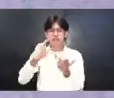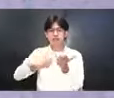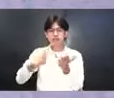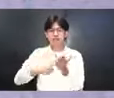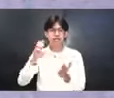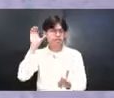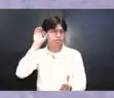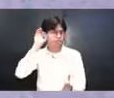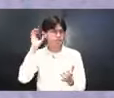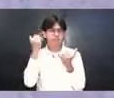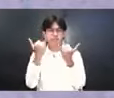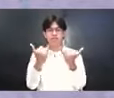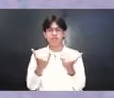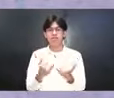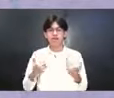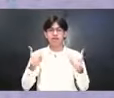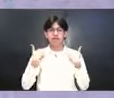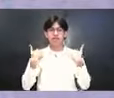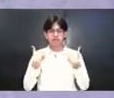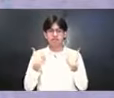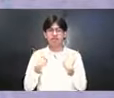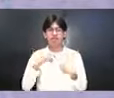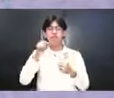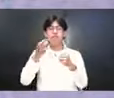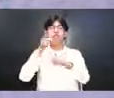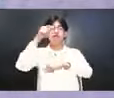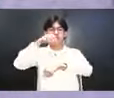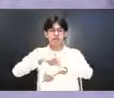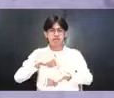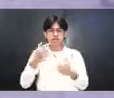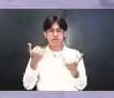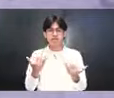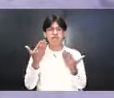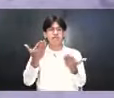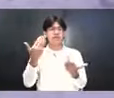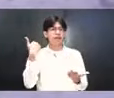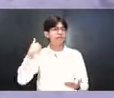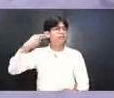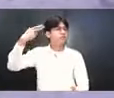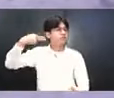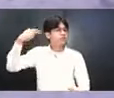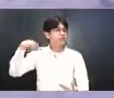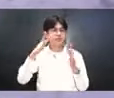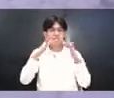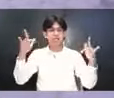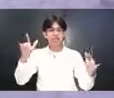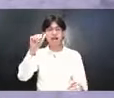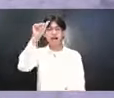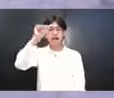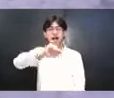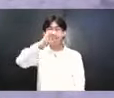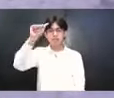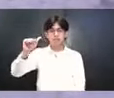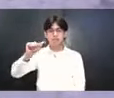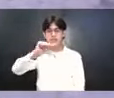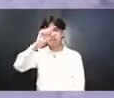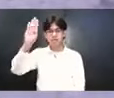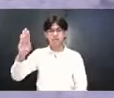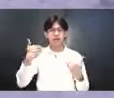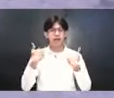And today, we, for the first time in the history of Feast Alabang, we